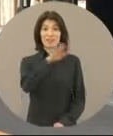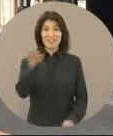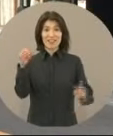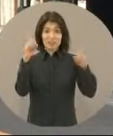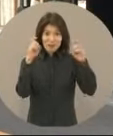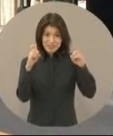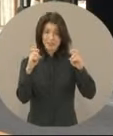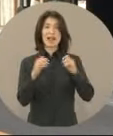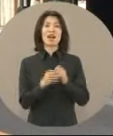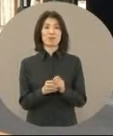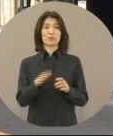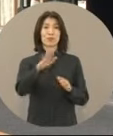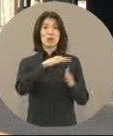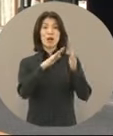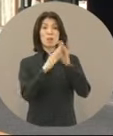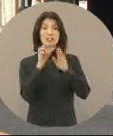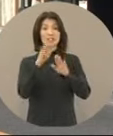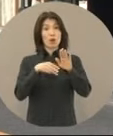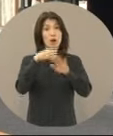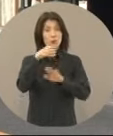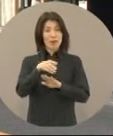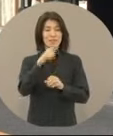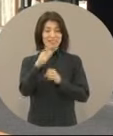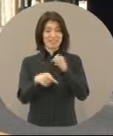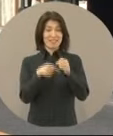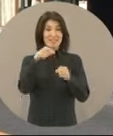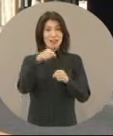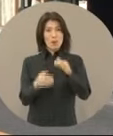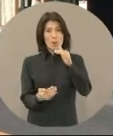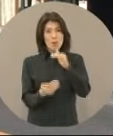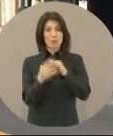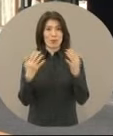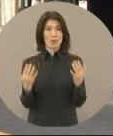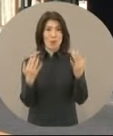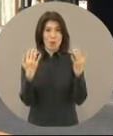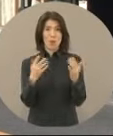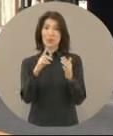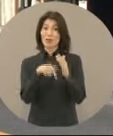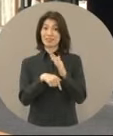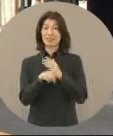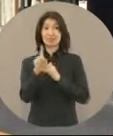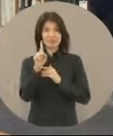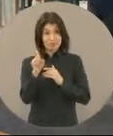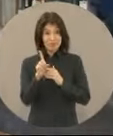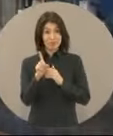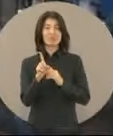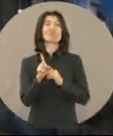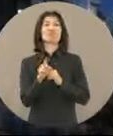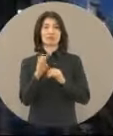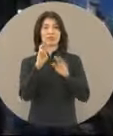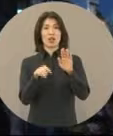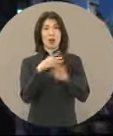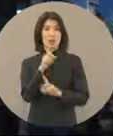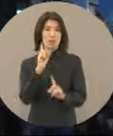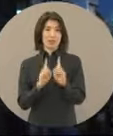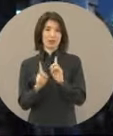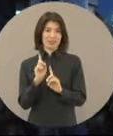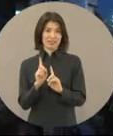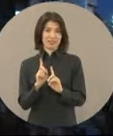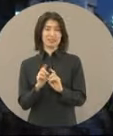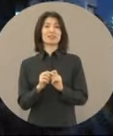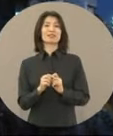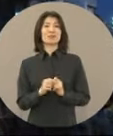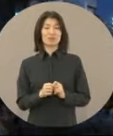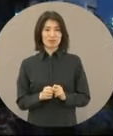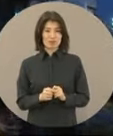ちは。我が町川越が1年で最も賑わう季節がやってきました。そう、川越祭りです。今回の我が町